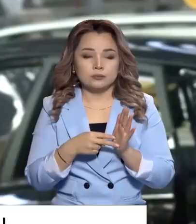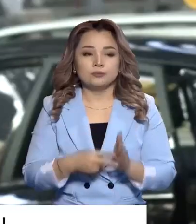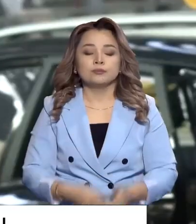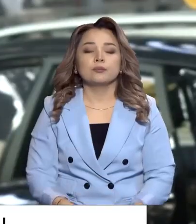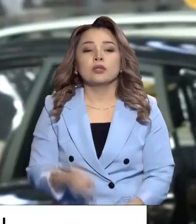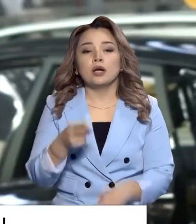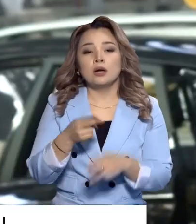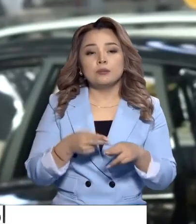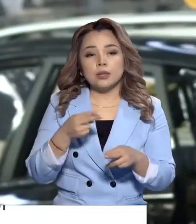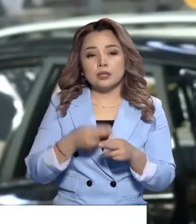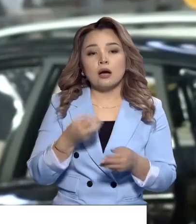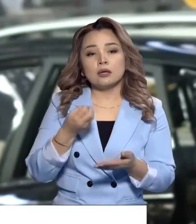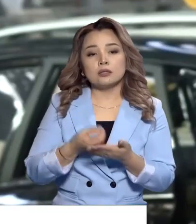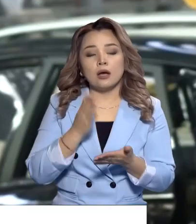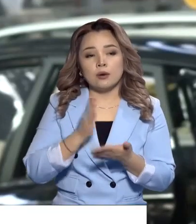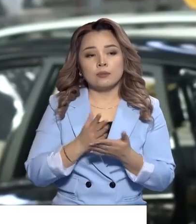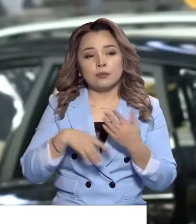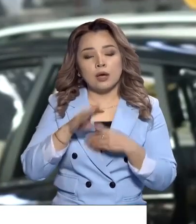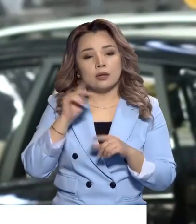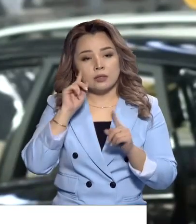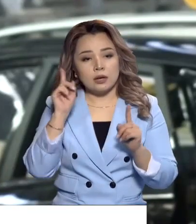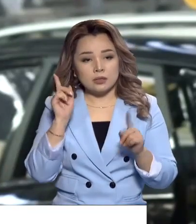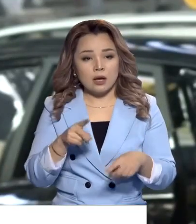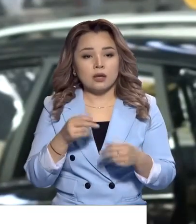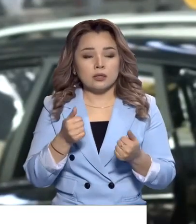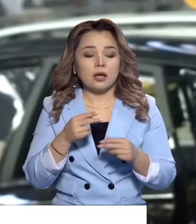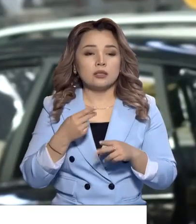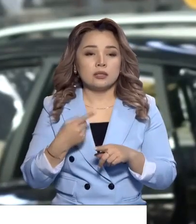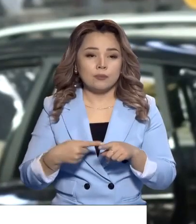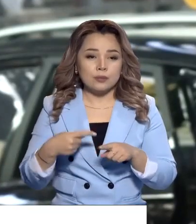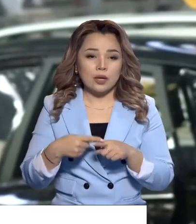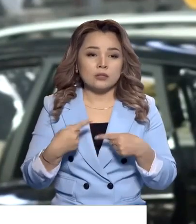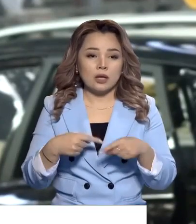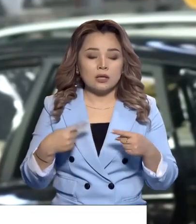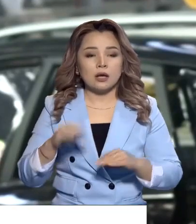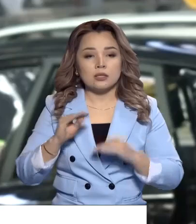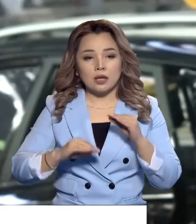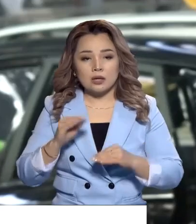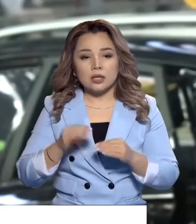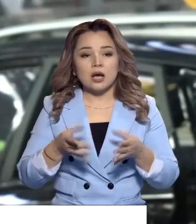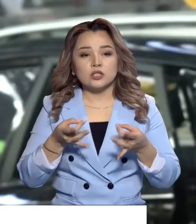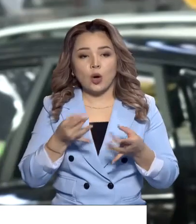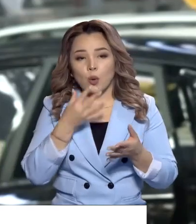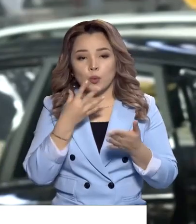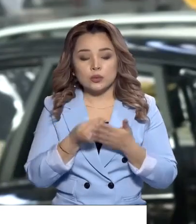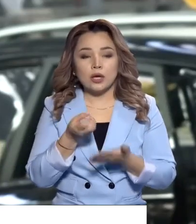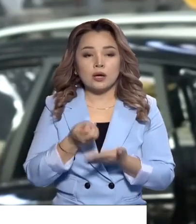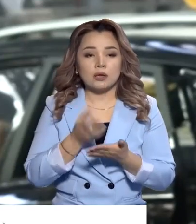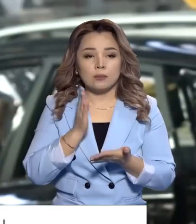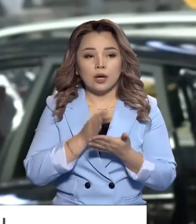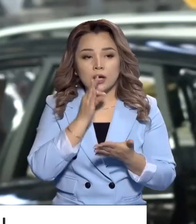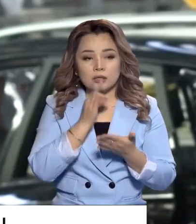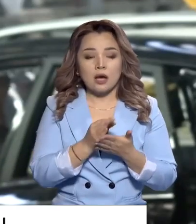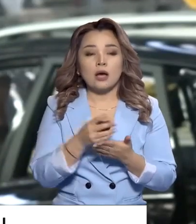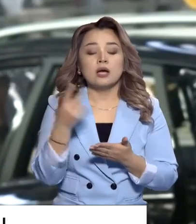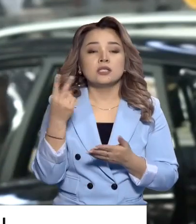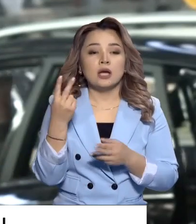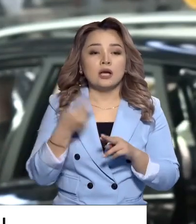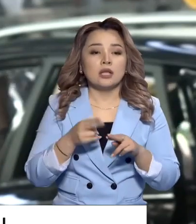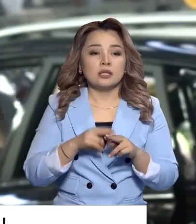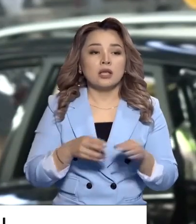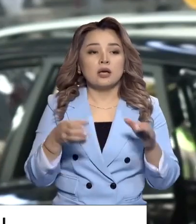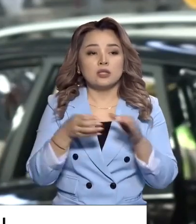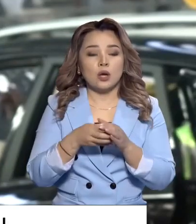Металдың қымбаттағанынан, автокөлікті білесіздер, детальдар бәрі металдан жасалады. Ол сырьоның өзінің қымбаттағанынан. Екіншісі